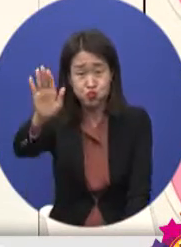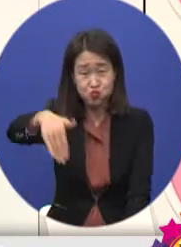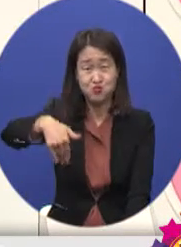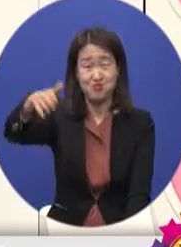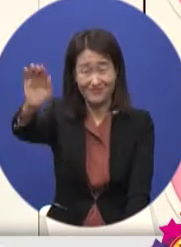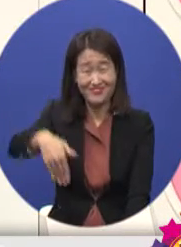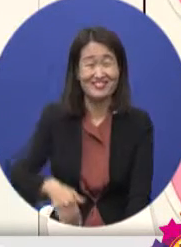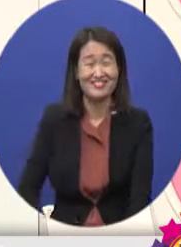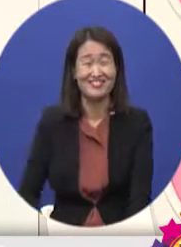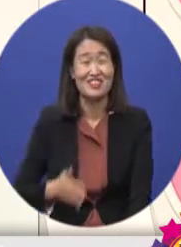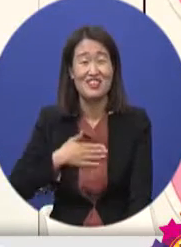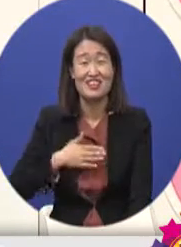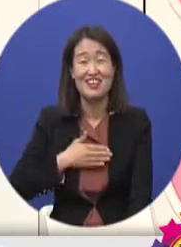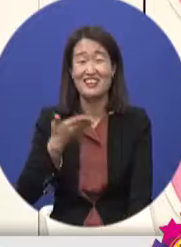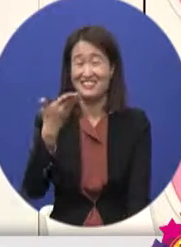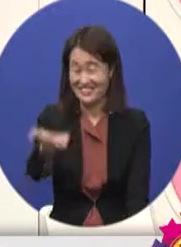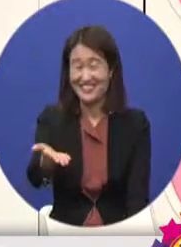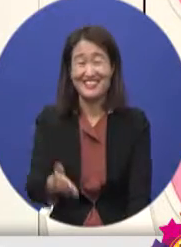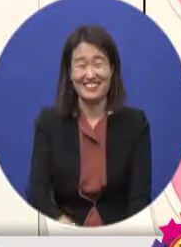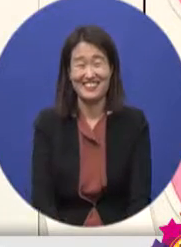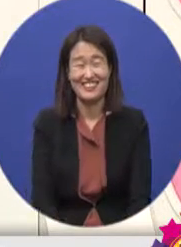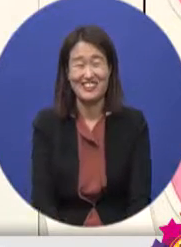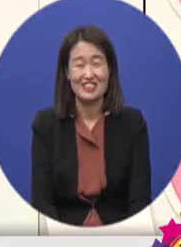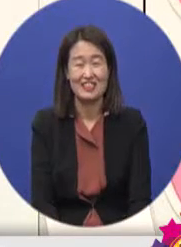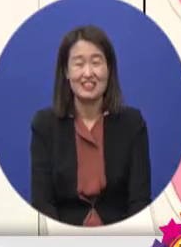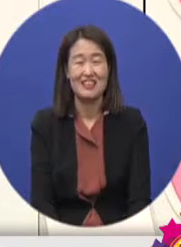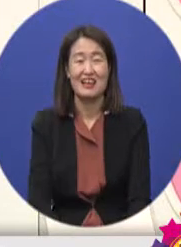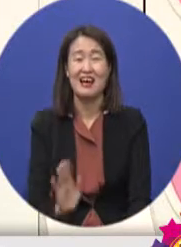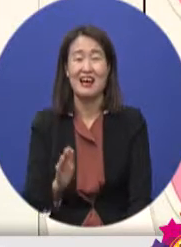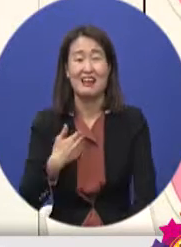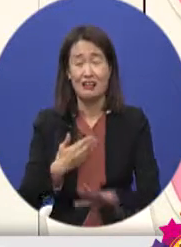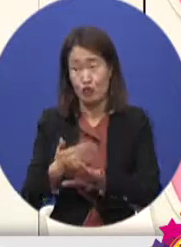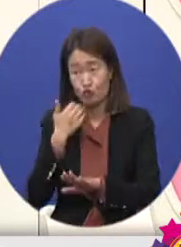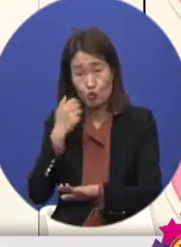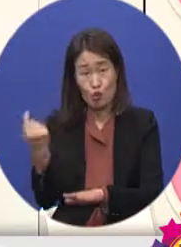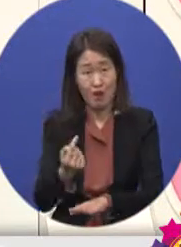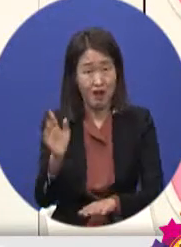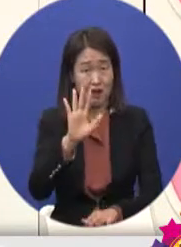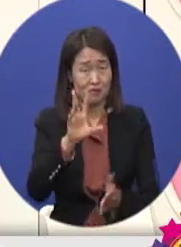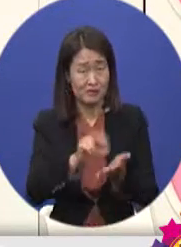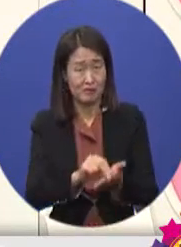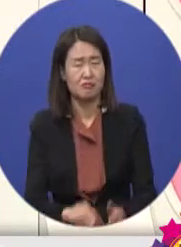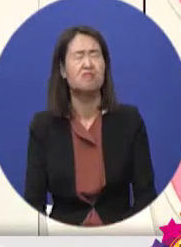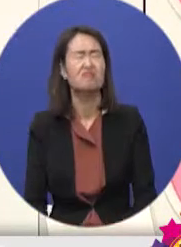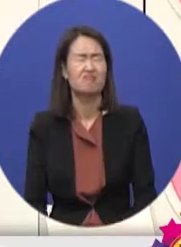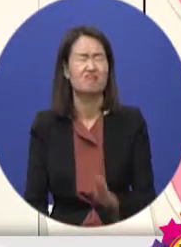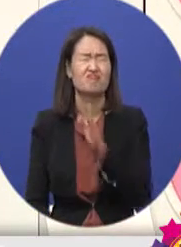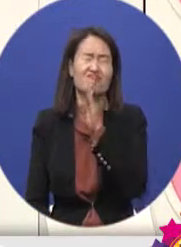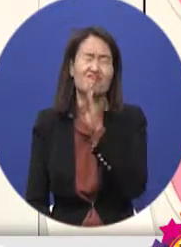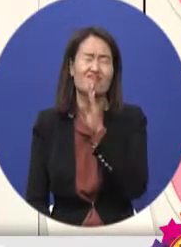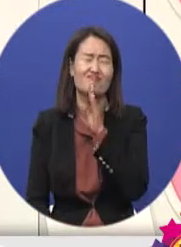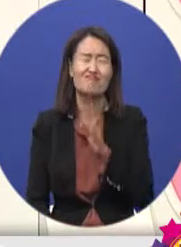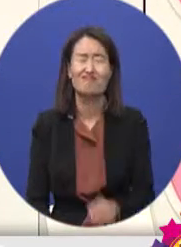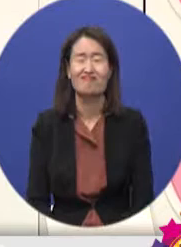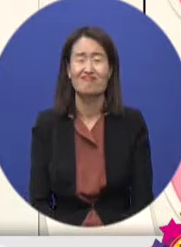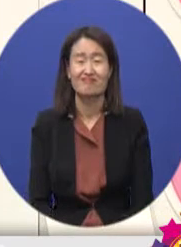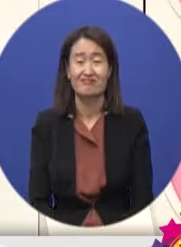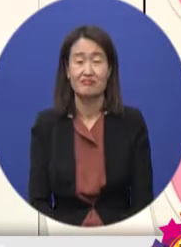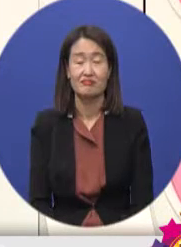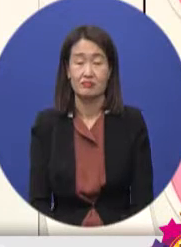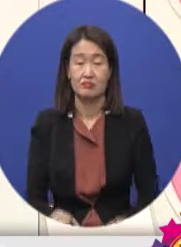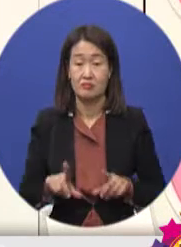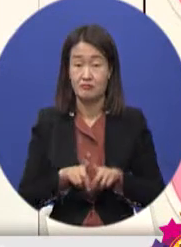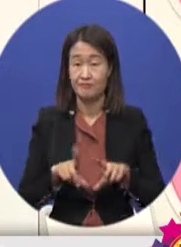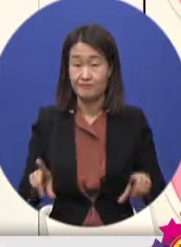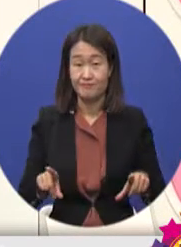오셔야지 오면 내 자리도 내가 내드릴 텐데 다른 사람이 오면 큰일 나잖아요. 그렇죠. 네. 주로